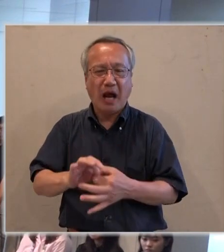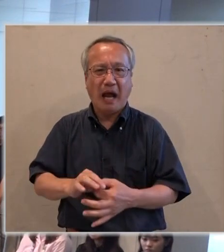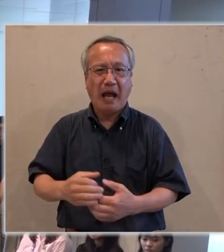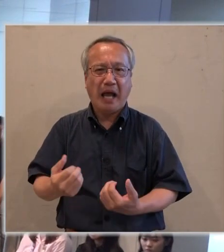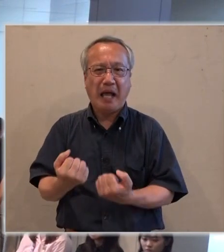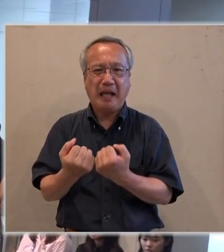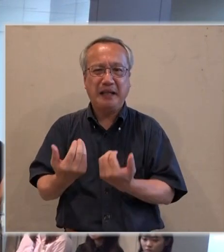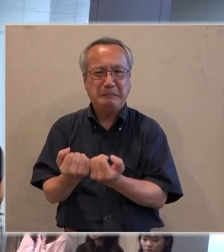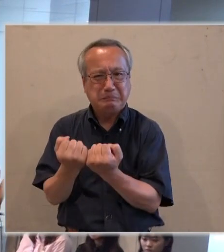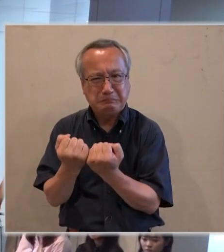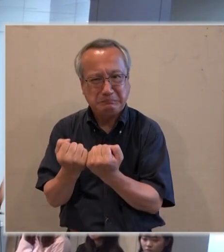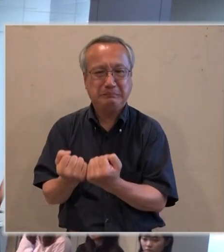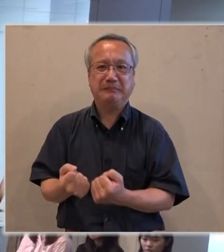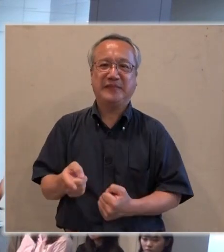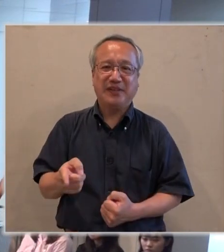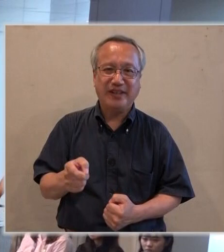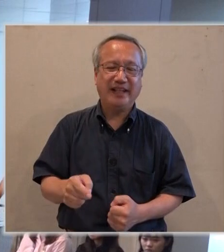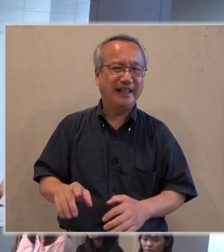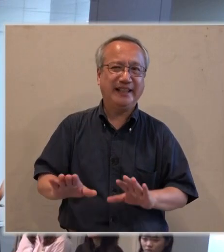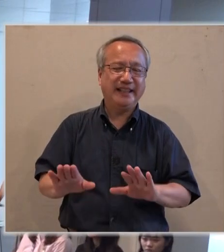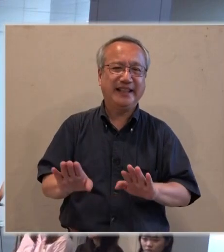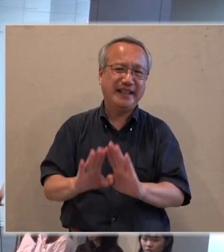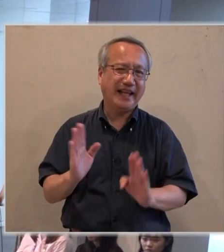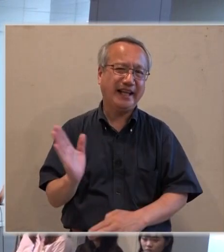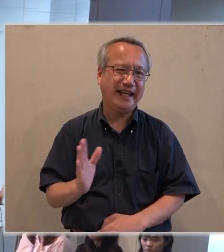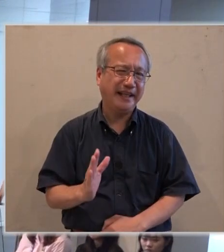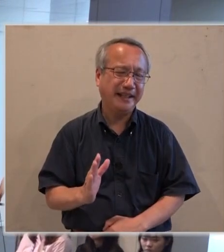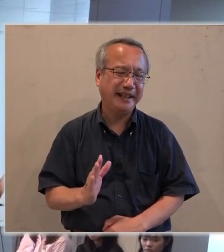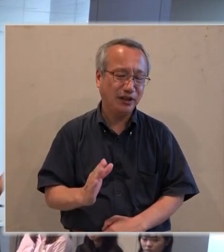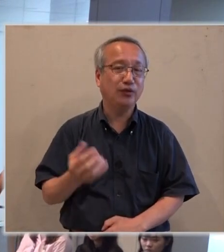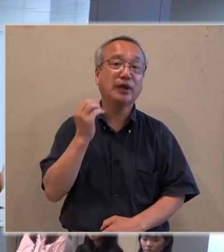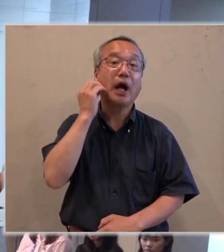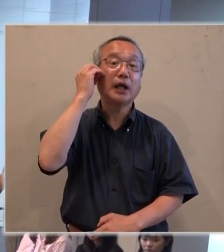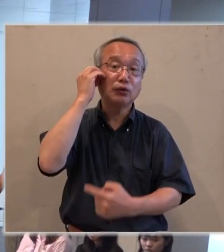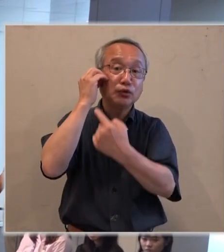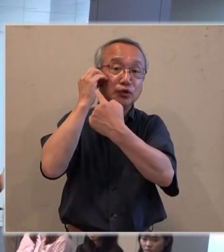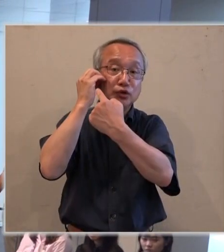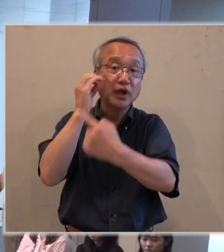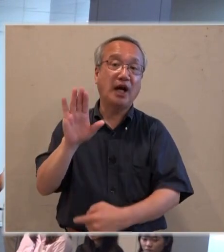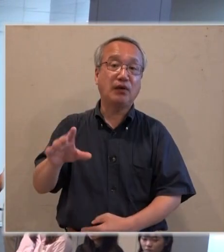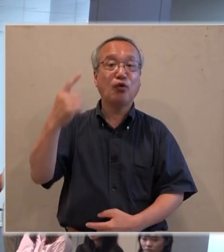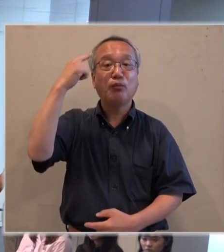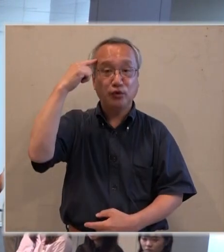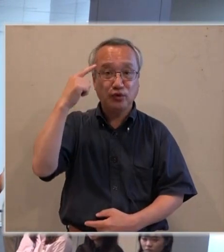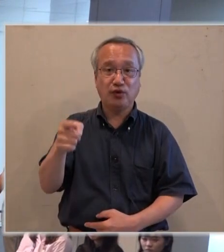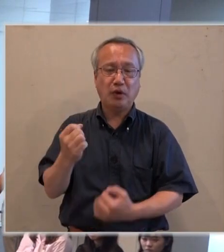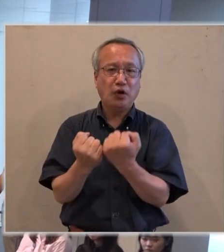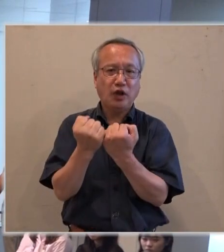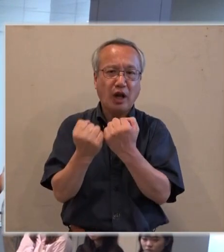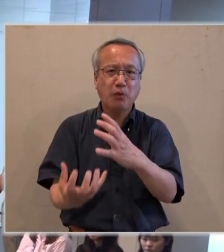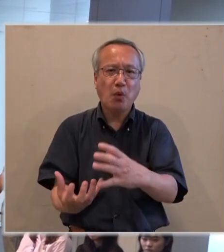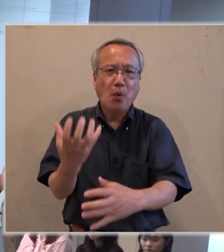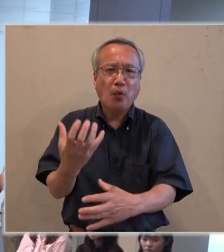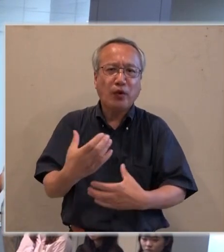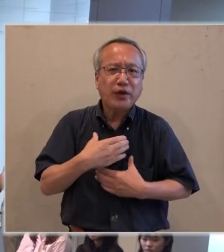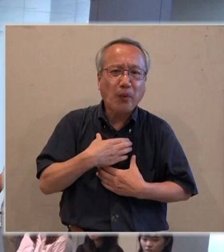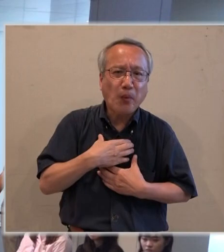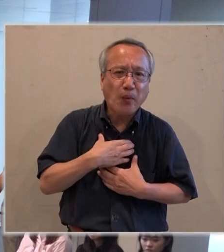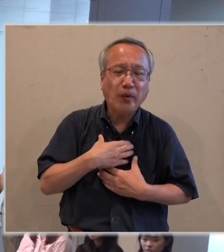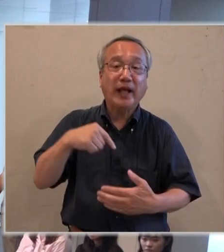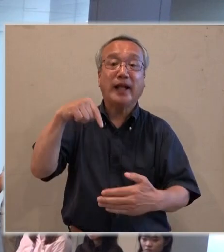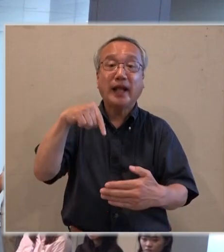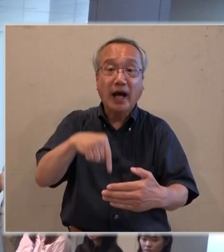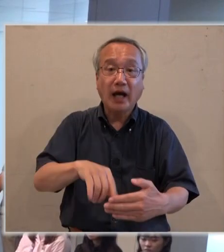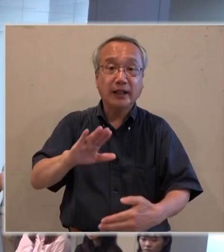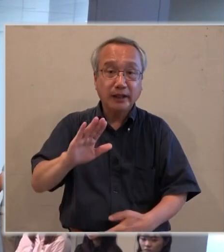だとじゃあやらないっていう風な感覚も普通にあると思うんですよ。そういったものがトラブルが起こりそうな中でもそ